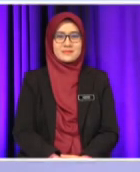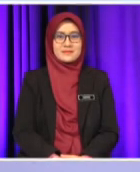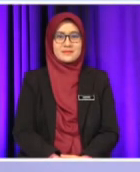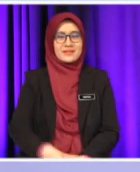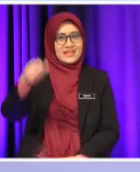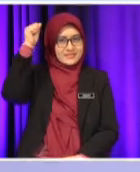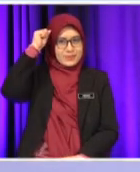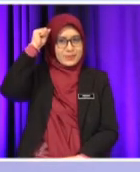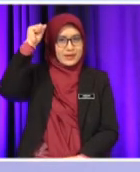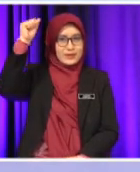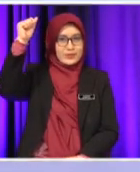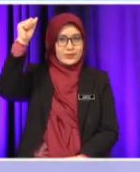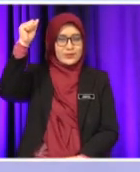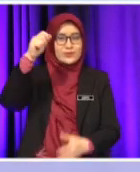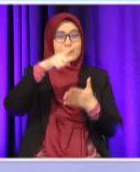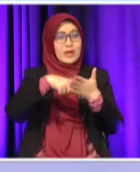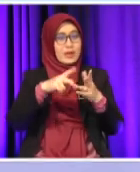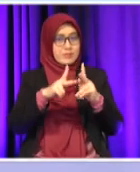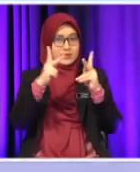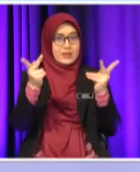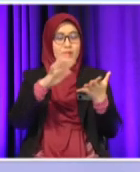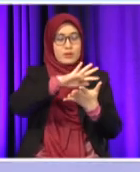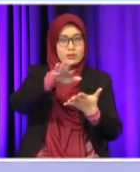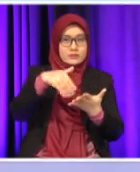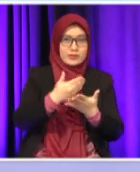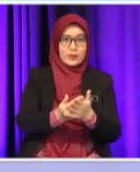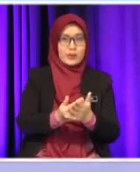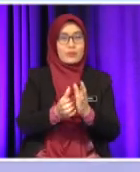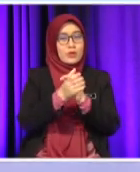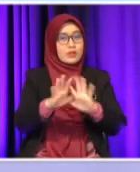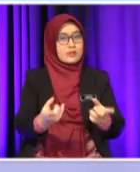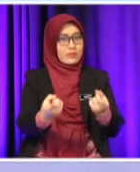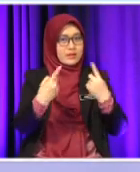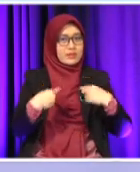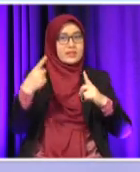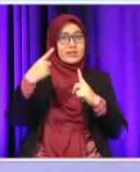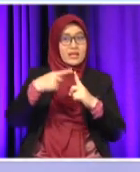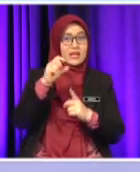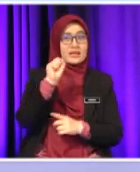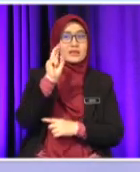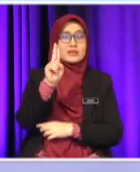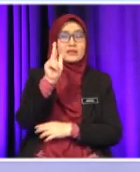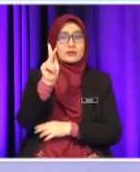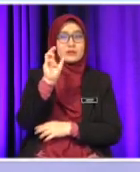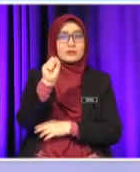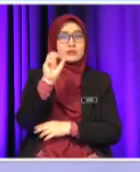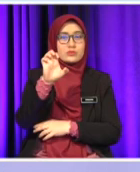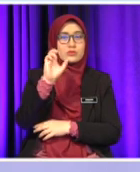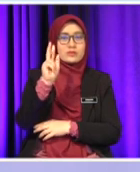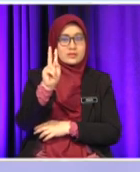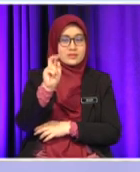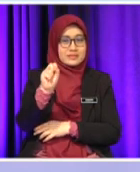Assalamualaikum apa kabar semua selamat datang kesukses SPM 2022